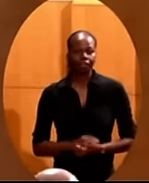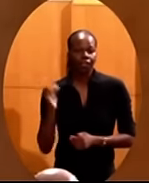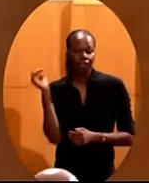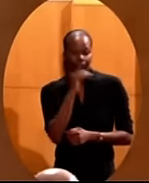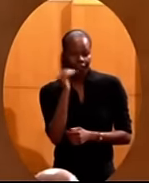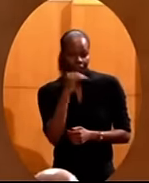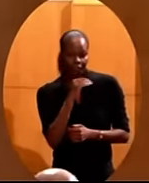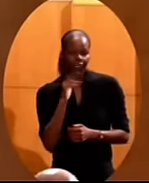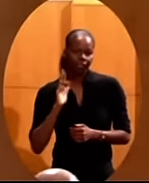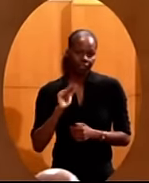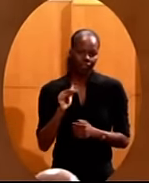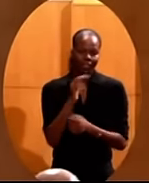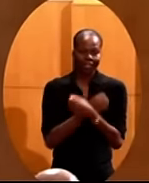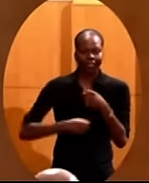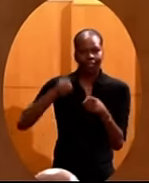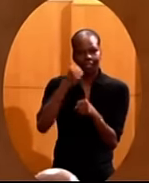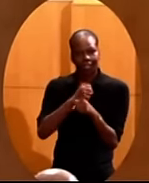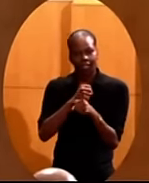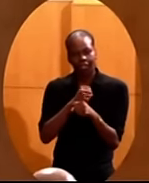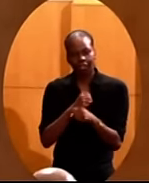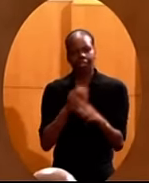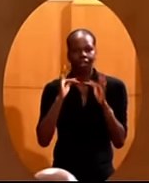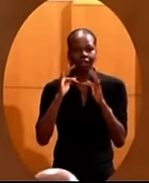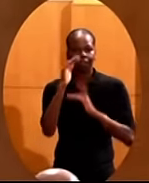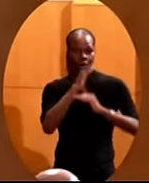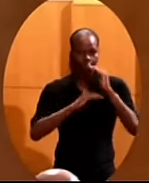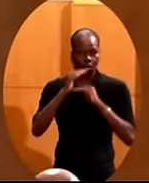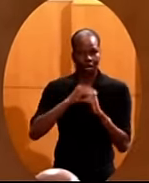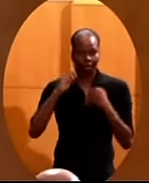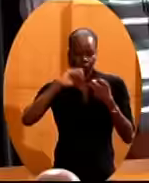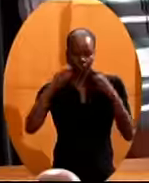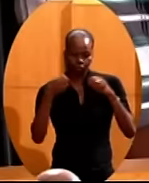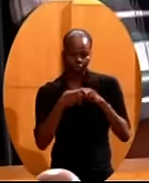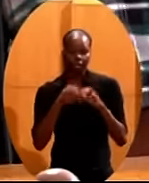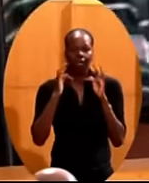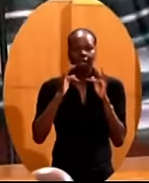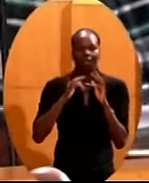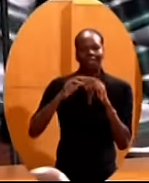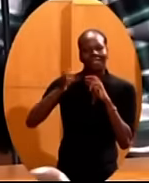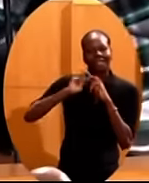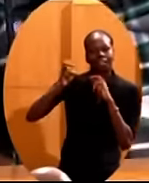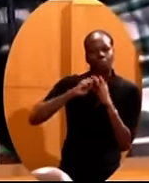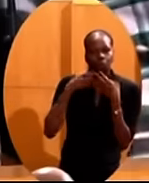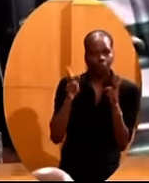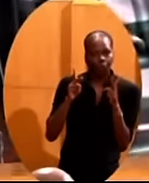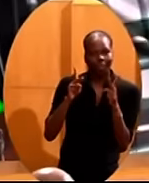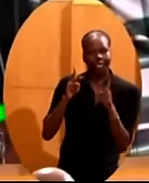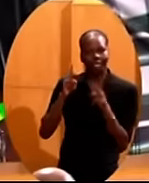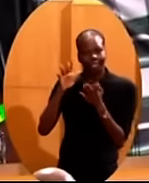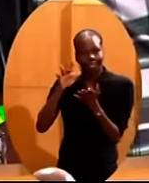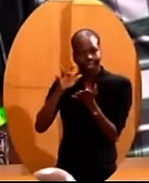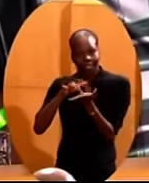rapidement dans le cadre des grands chantiers structurant celui des transports public terrestre et maritime et